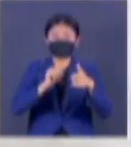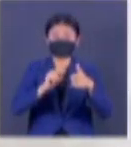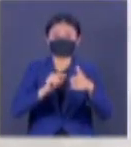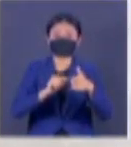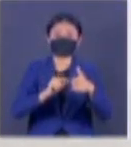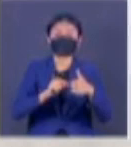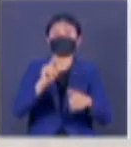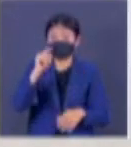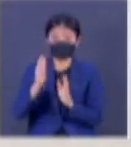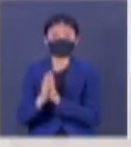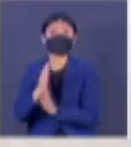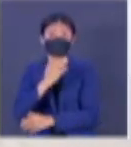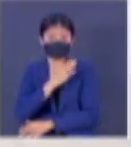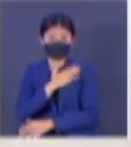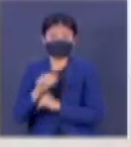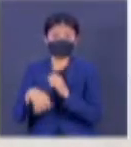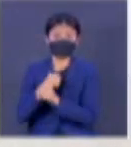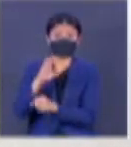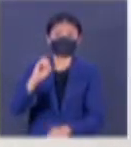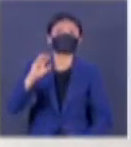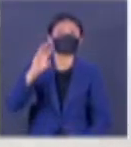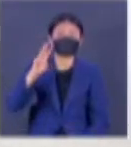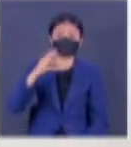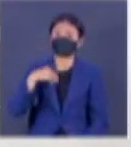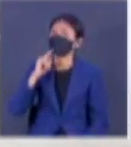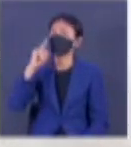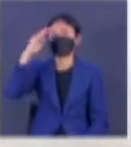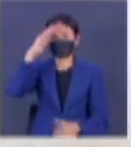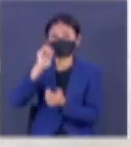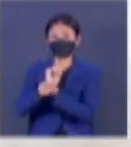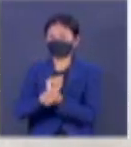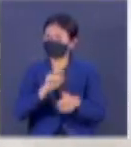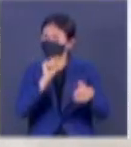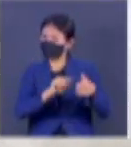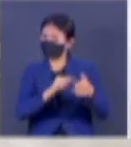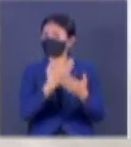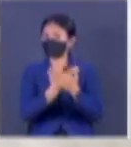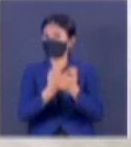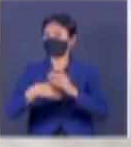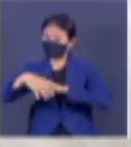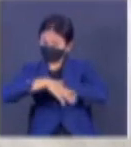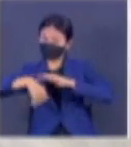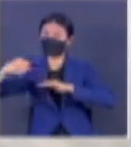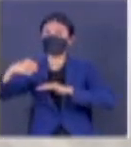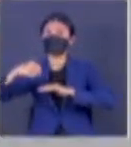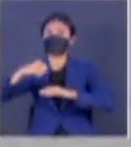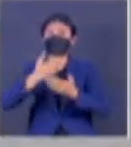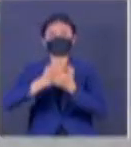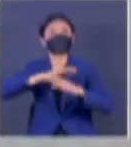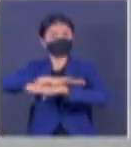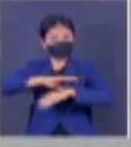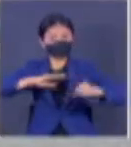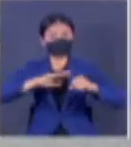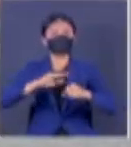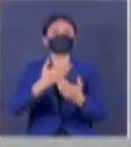แจ้งความจับนะคะฐานลักทรัพย์กรณีไปขโมยเงินในกุฏิไปกว่า 300,000 บาทก็ขโมยไปตั้งแต่วันที่18